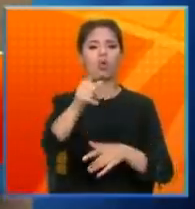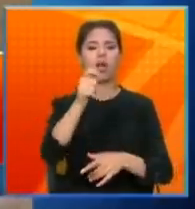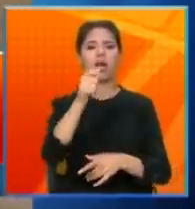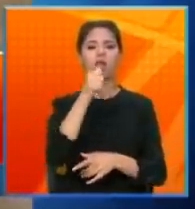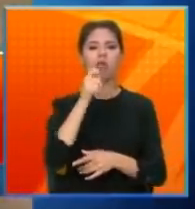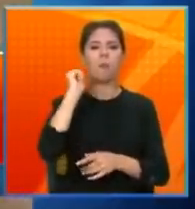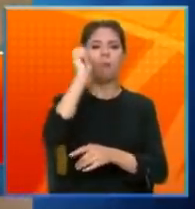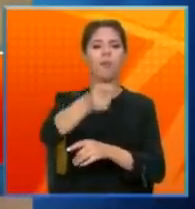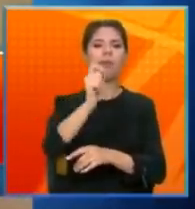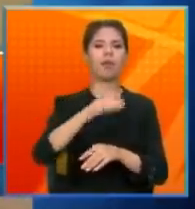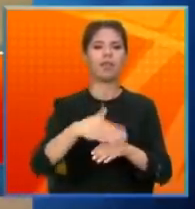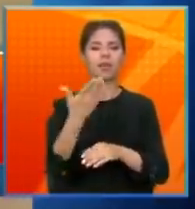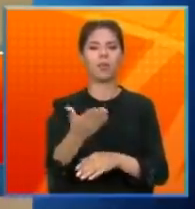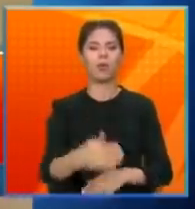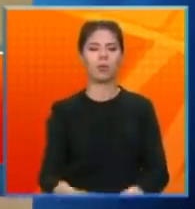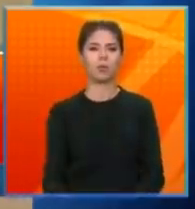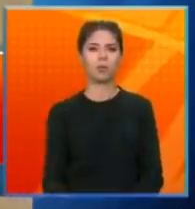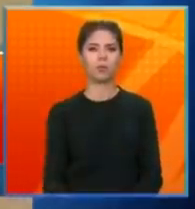oldu.